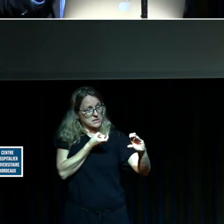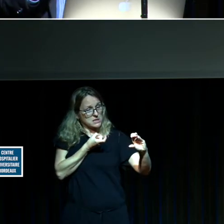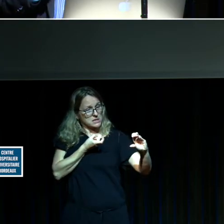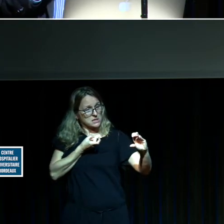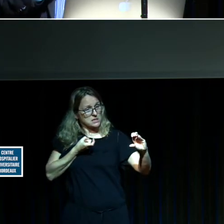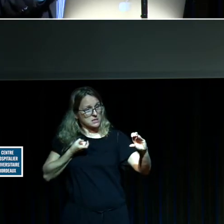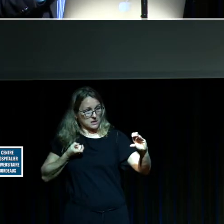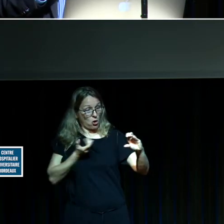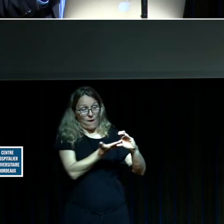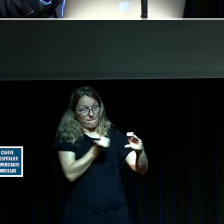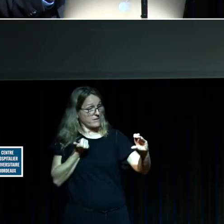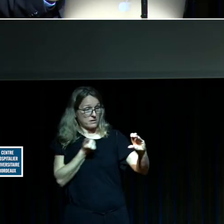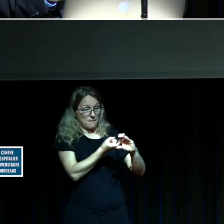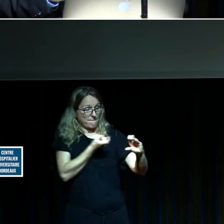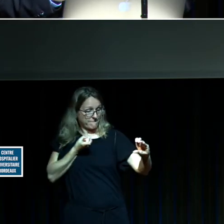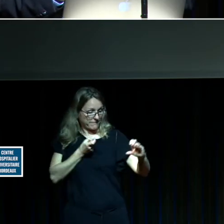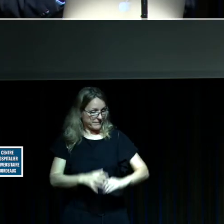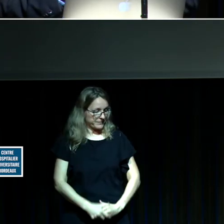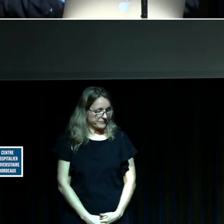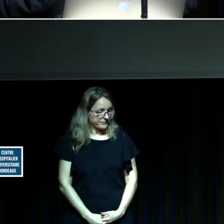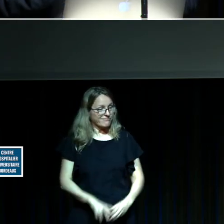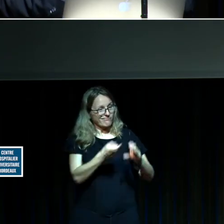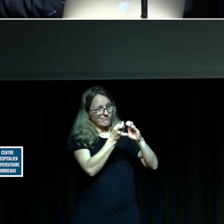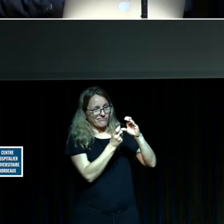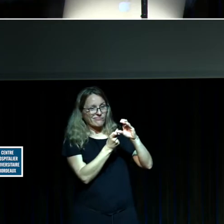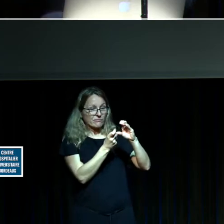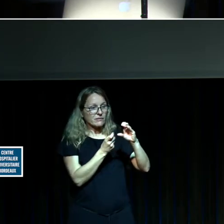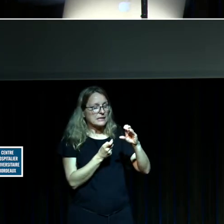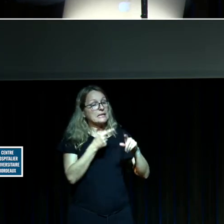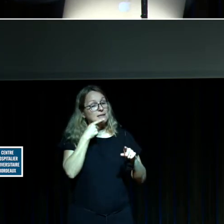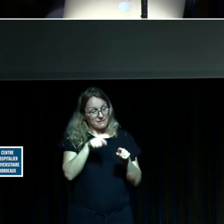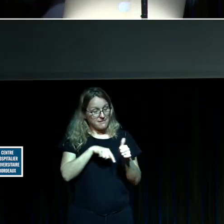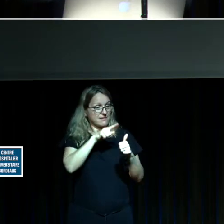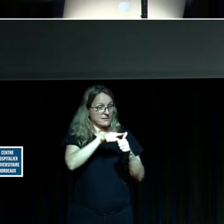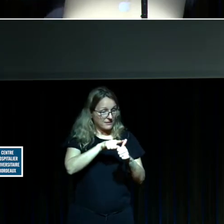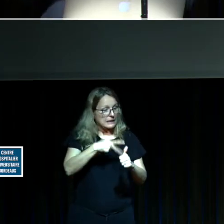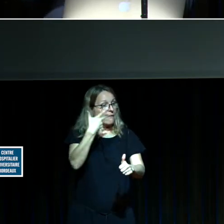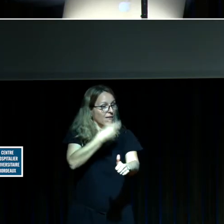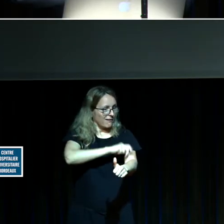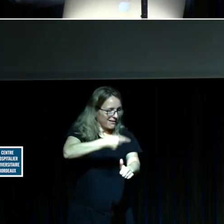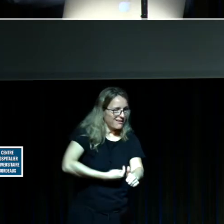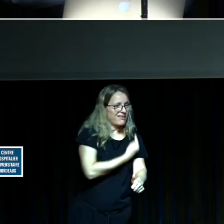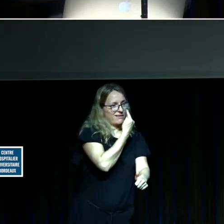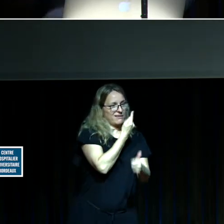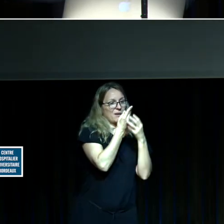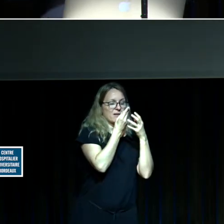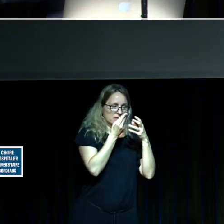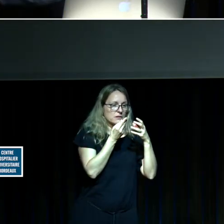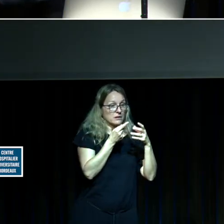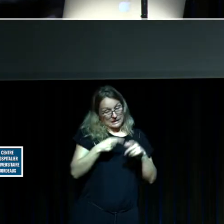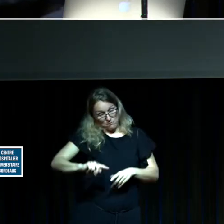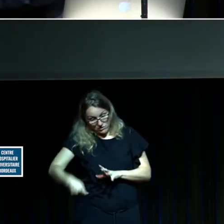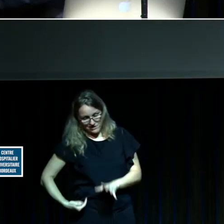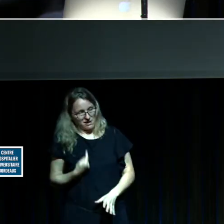le caillot de l'intérieur de l'artère. Et donc cette technique-là, combinée au traitement par thrombolyse, donc desktop